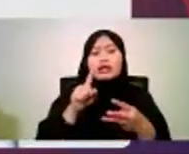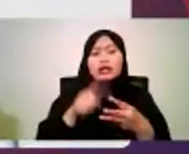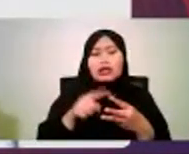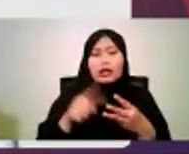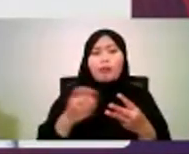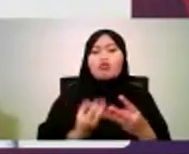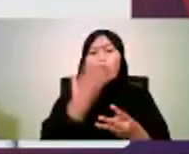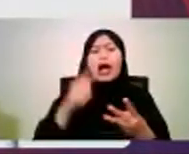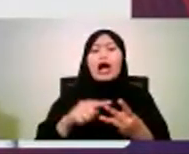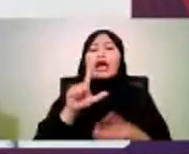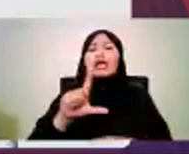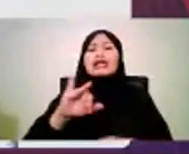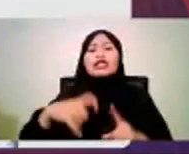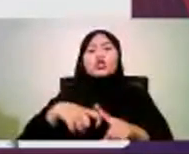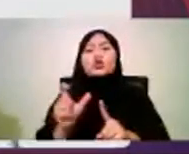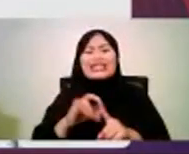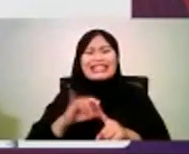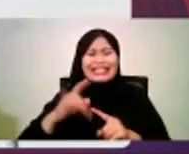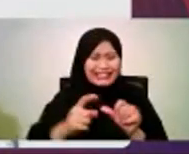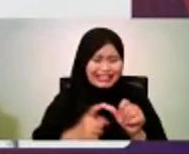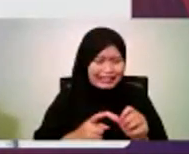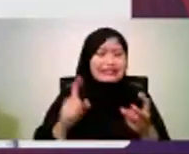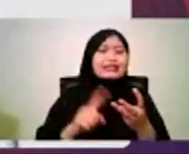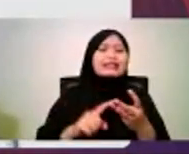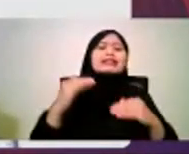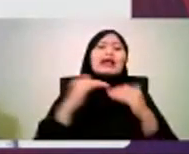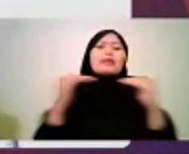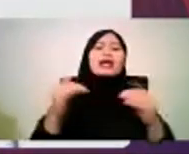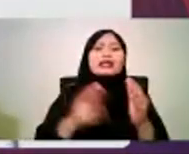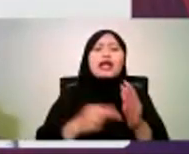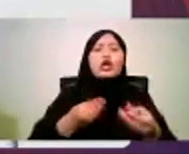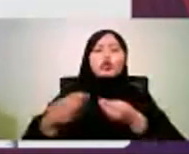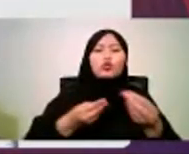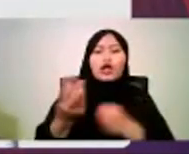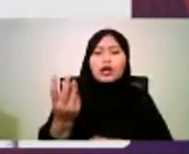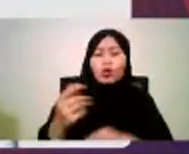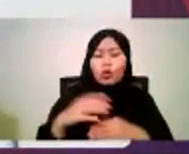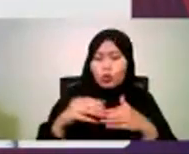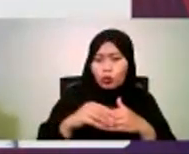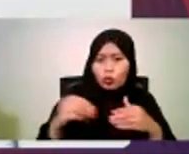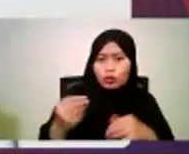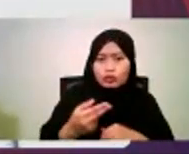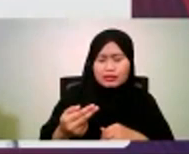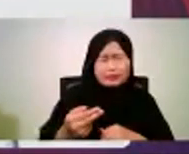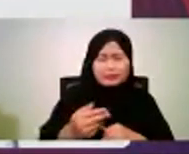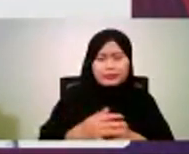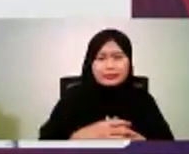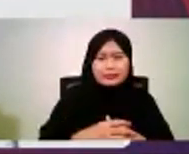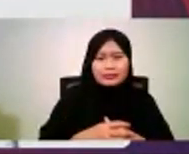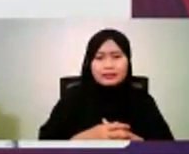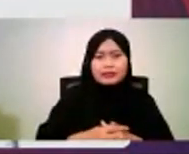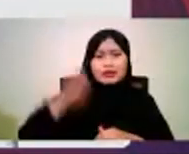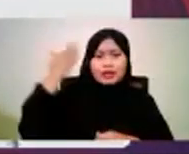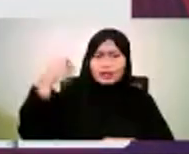dan kemudian stabilisasi nilai tukar Rupiah Oleh karena itu tempo hari saya sendiri juga guru-guru